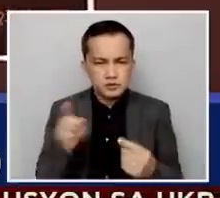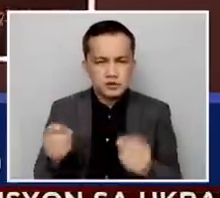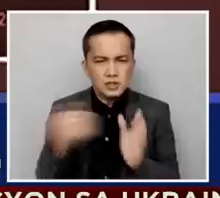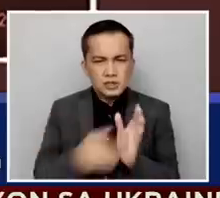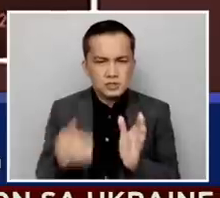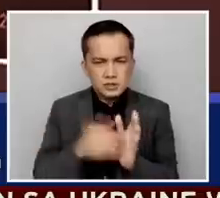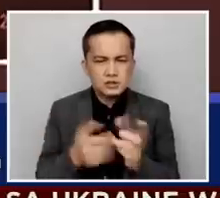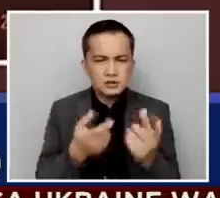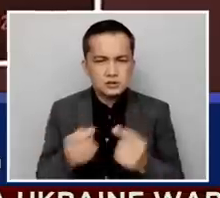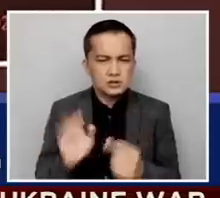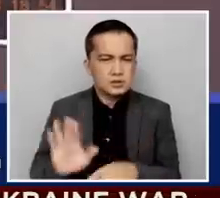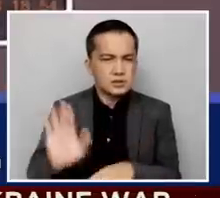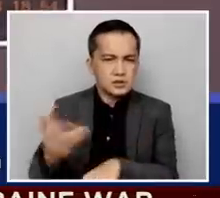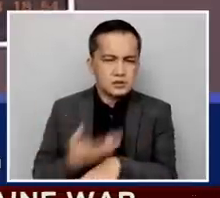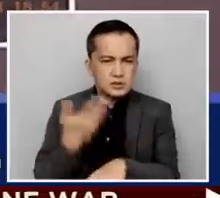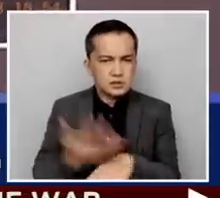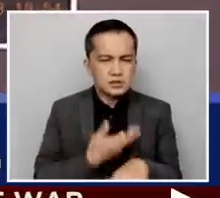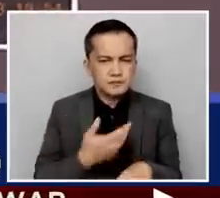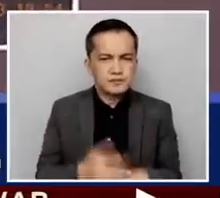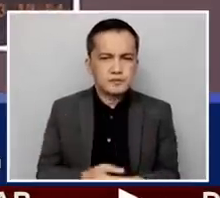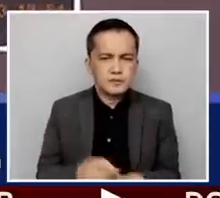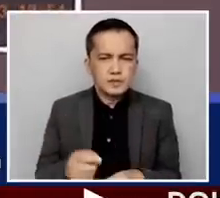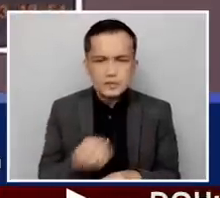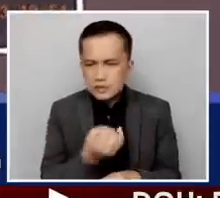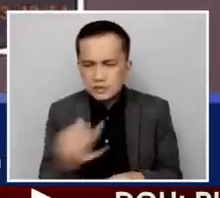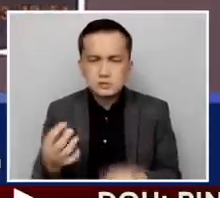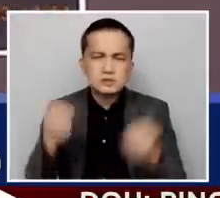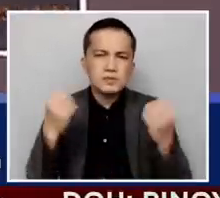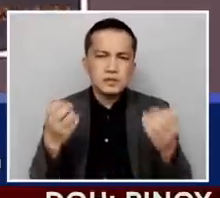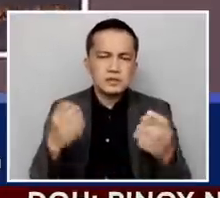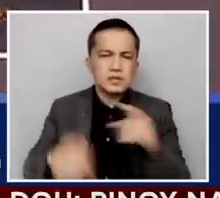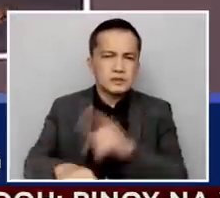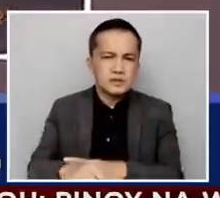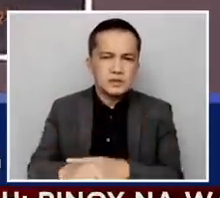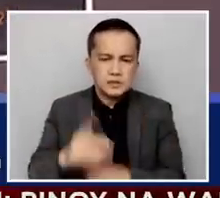mo nang ginagawa yan. Ilan ang hindi. I've lost countong daming